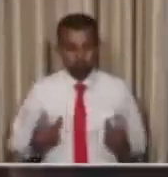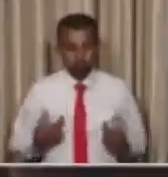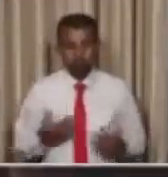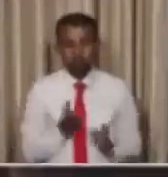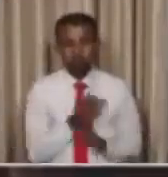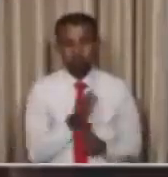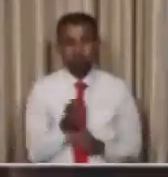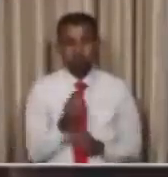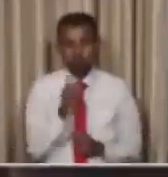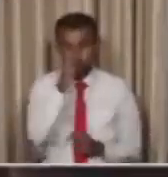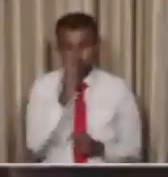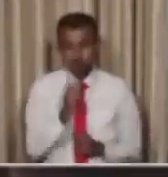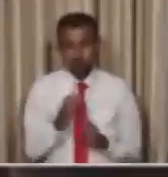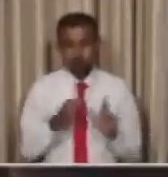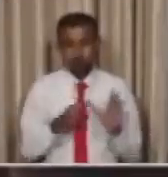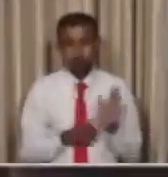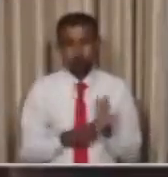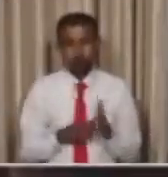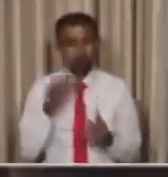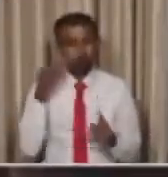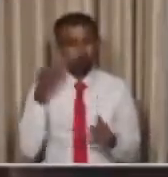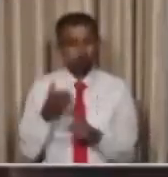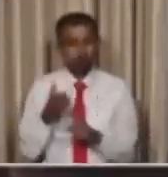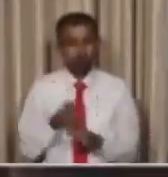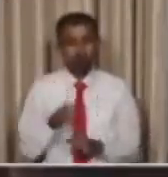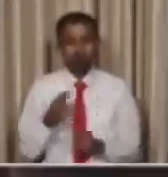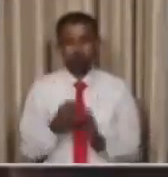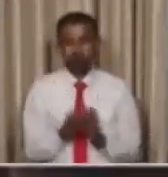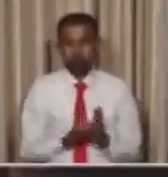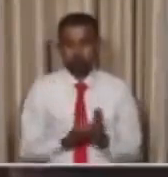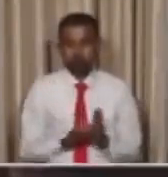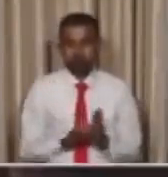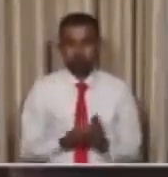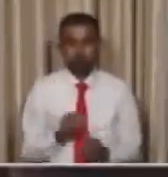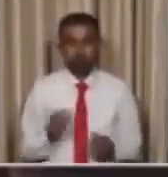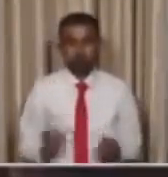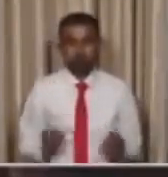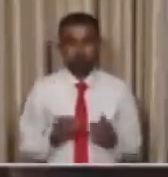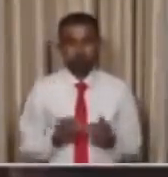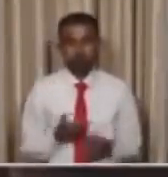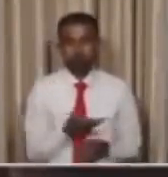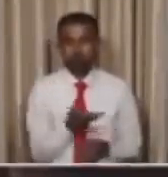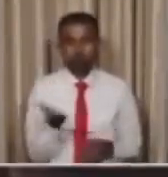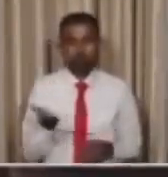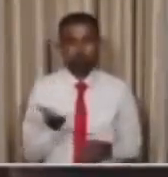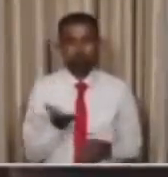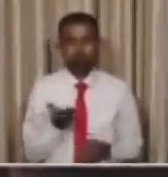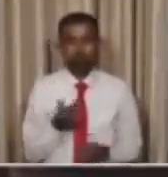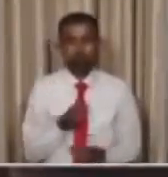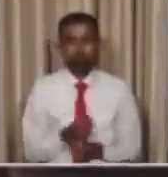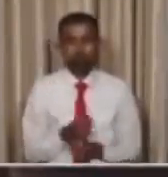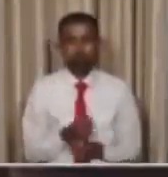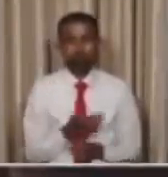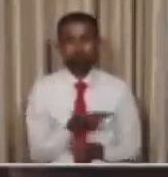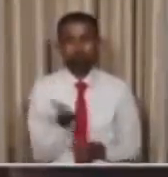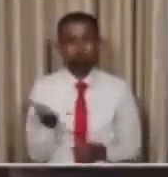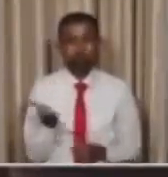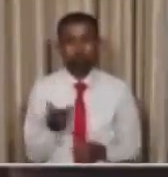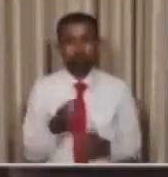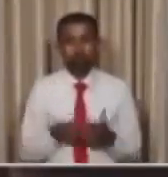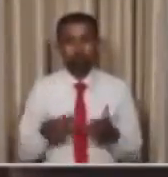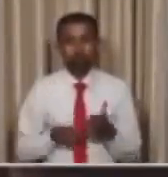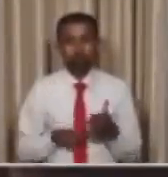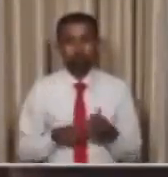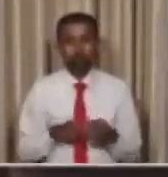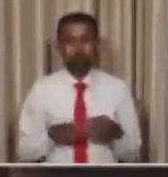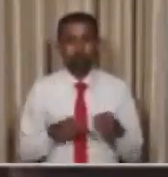හිටපු ජනාධිපතිවරයාගේ පලස්තීන සම්බන්ධව විදේශ ප්‍රතිපත්තිය. එහෙම නමුත් අද තමුන්නාංශලගේ ආණ්ඩුවෙන් තමුන්නාංශලගෙන් ඡන්දයෙන් බලයට